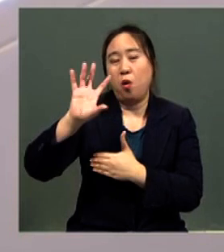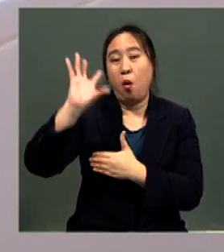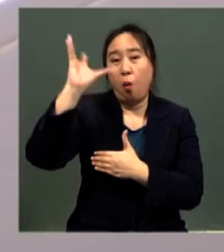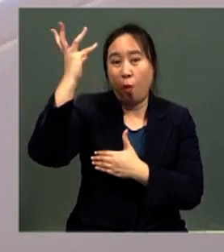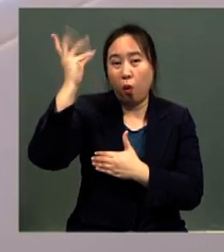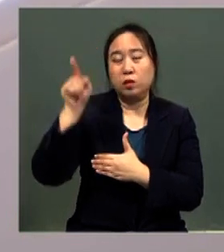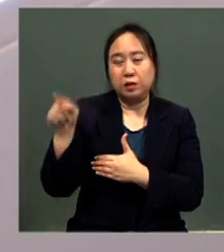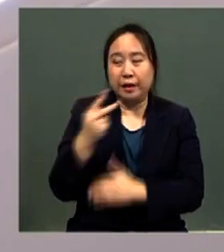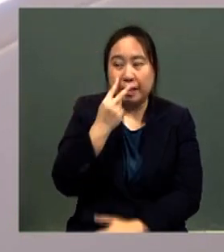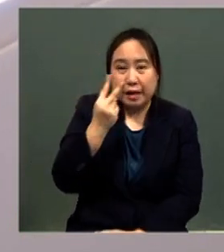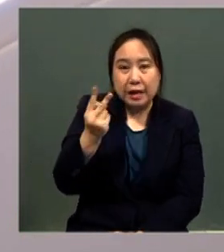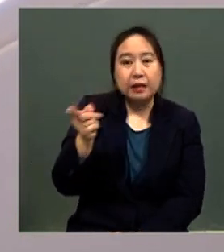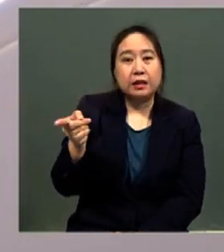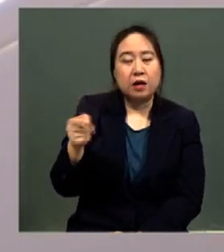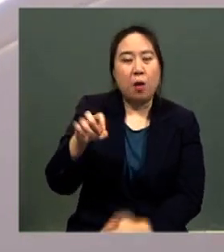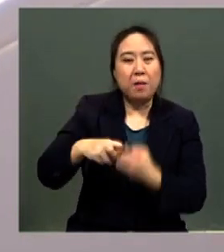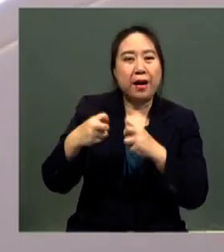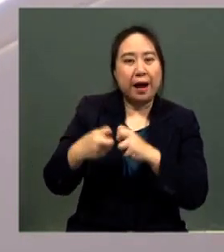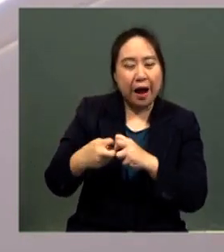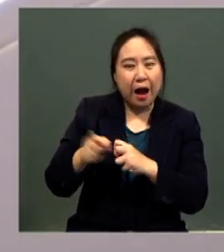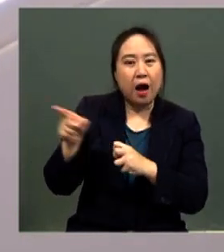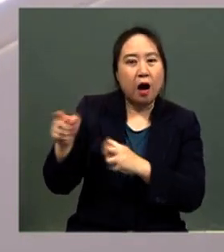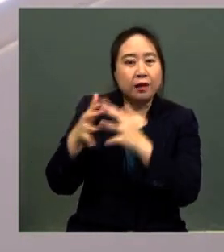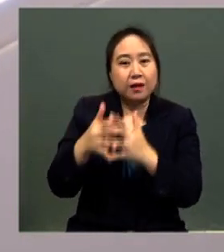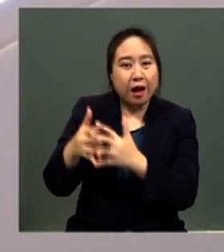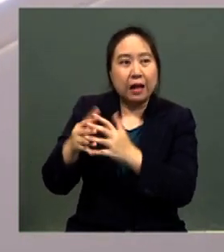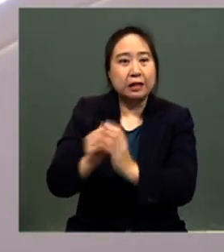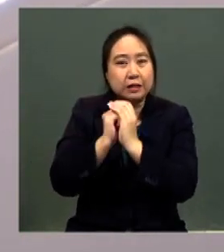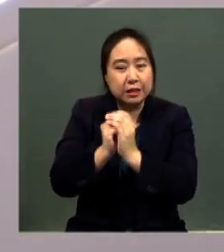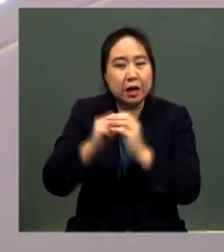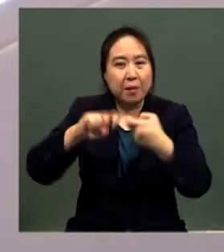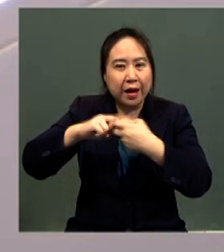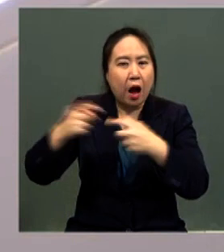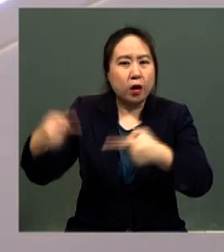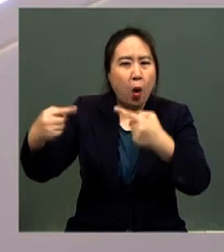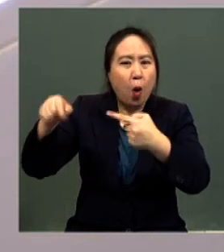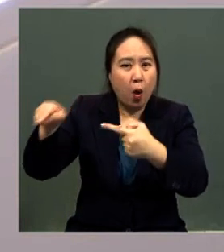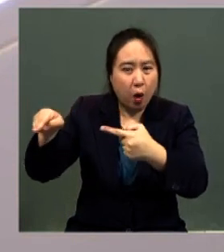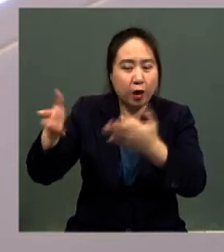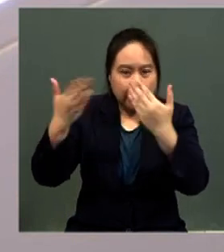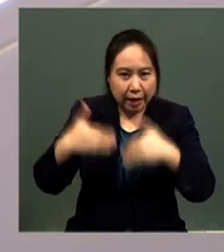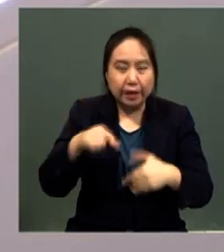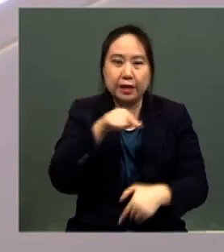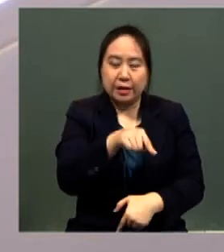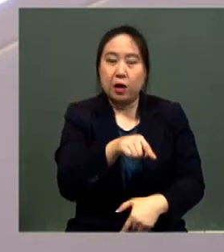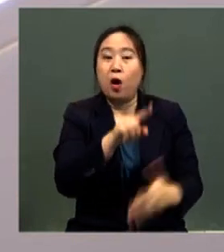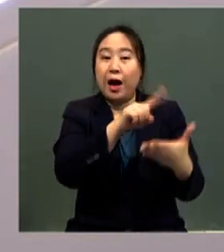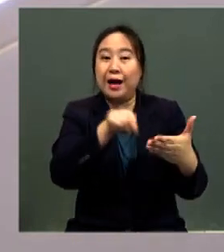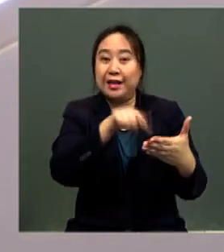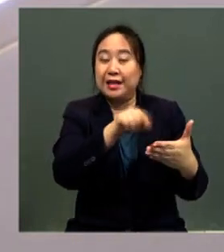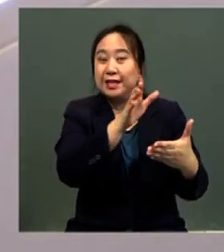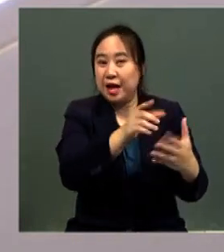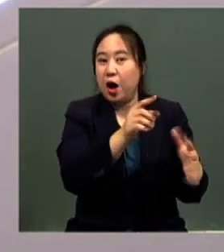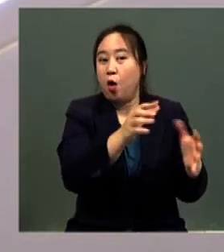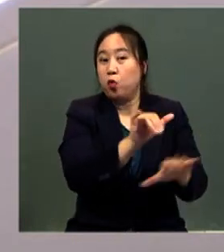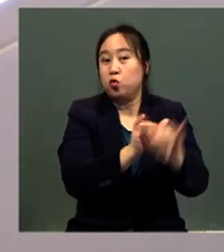างที่เราเห็นกันก็คือเรื่องของสงครามการค้าระหว่างสหรัฐกับจีนจากนั้นเนี่ยในเรื่องของ Brexit นั้นก็มีผลเช่นเดียวกันนะครับก็ท